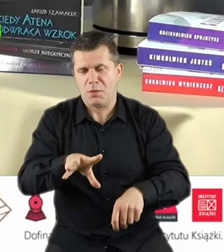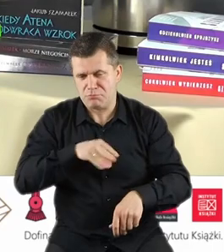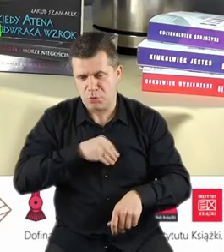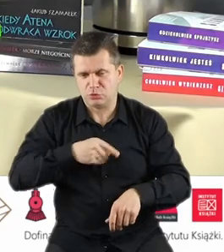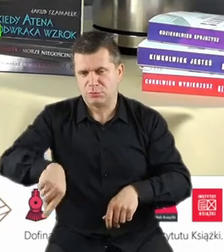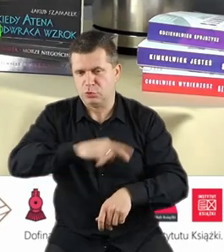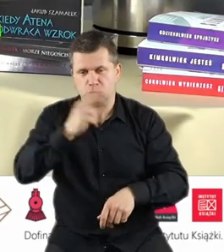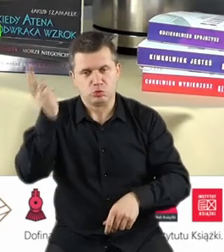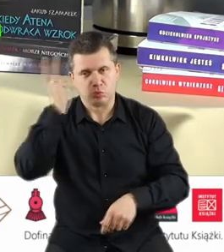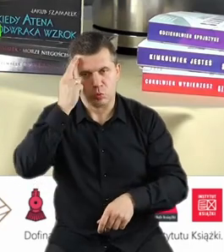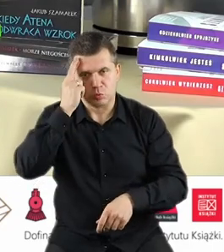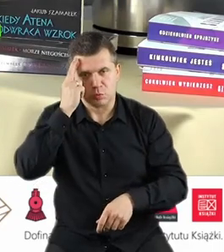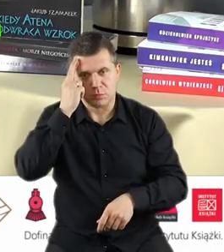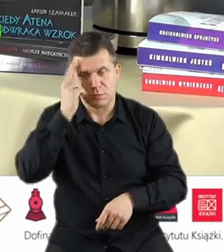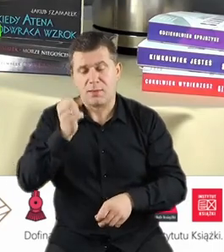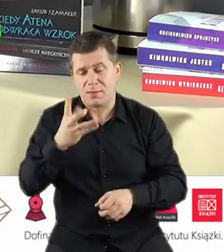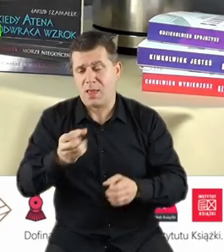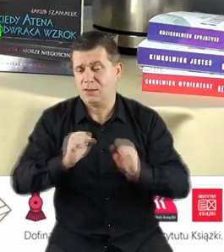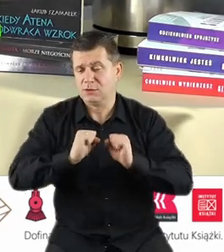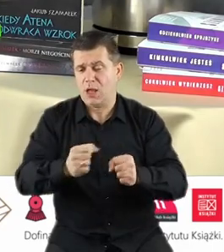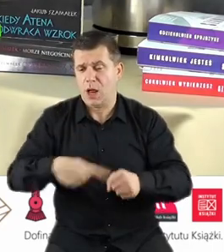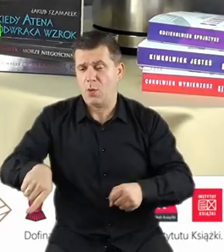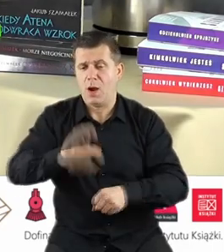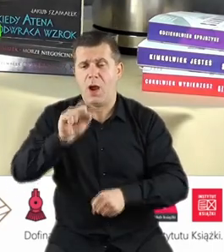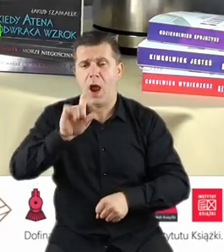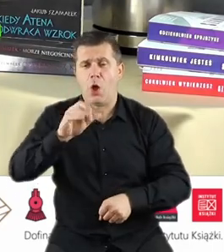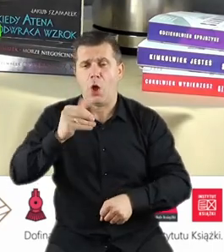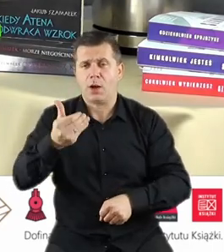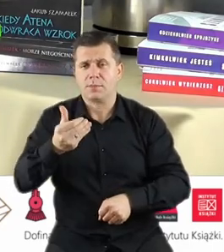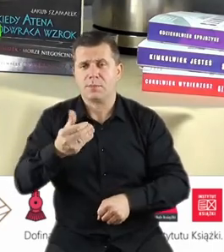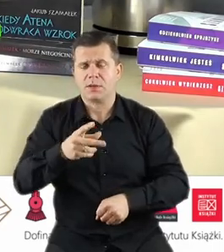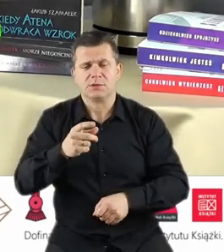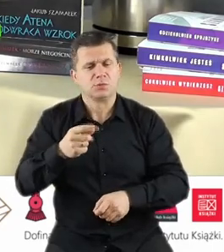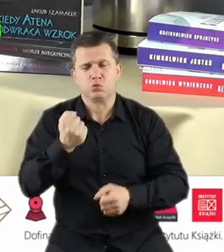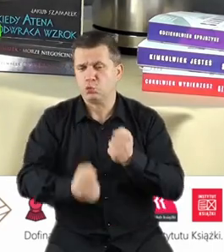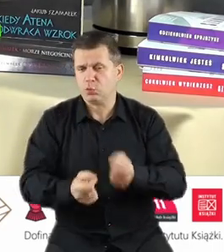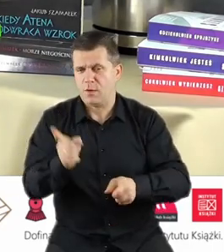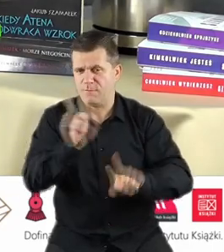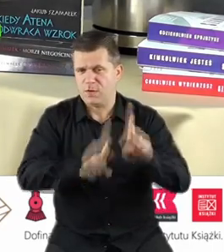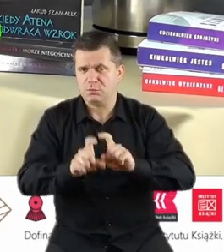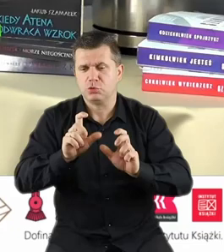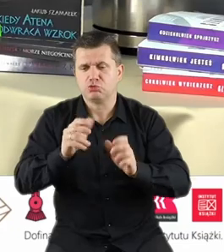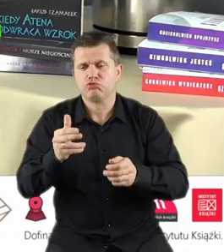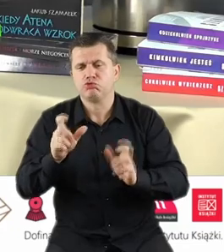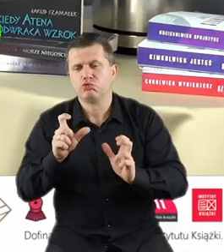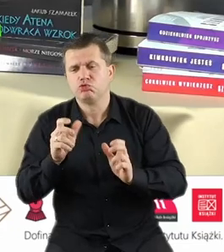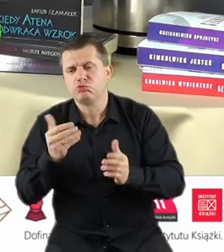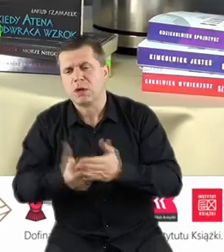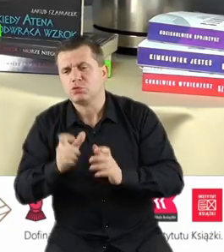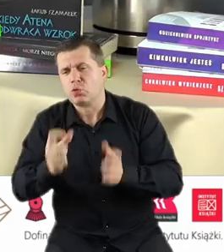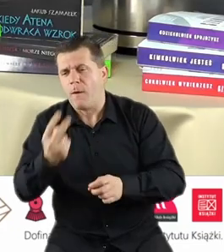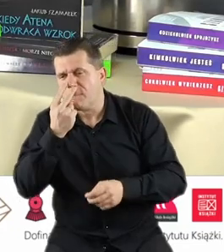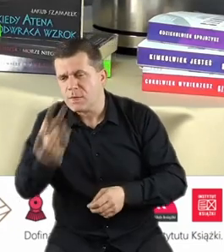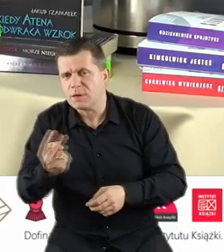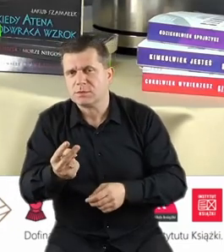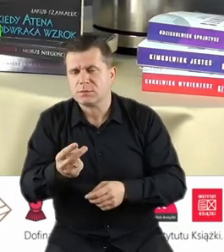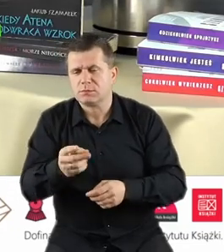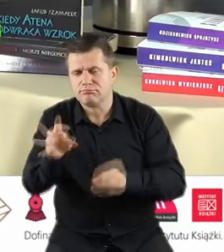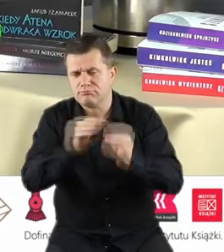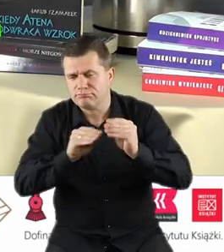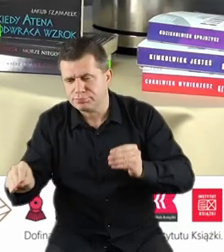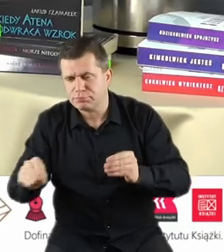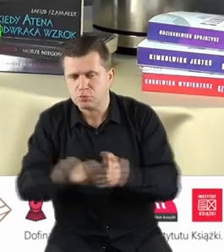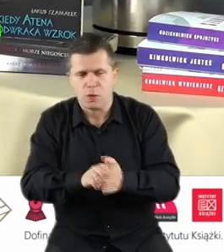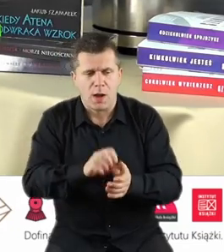zrozumieć, bo też tak działają te algorytmy, że nie zawsze potrafią nam wytłumaczyć, czemu coś widzą, albo czemu coś klasyfikują do grupy A czy